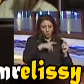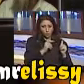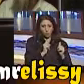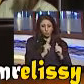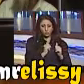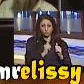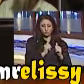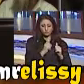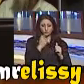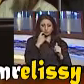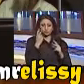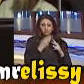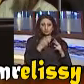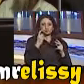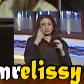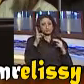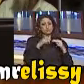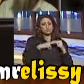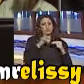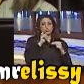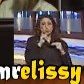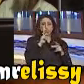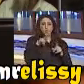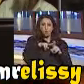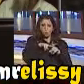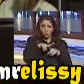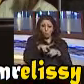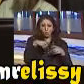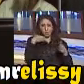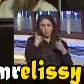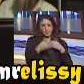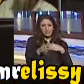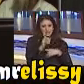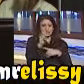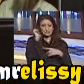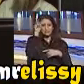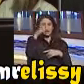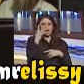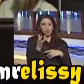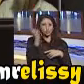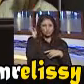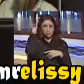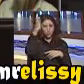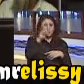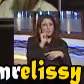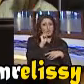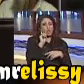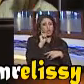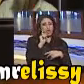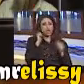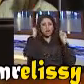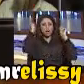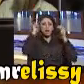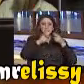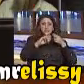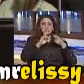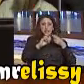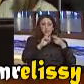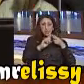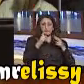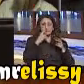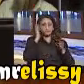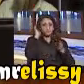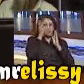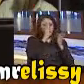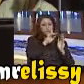الكافحة للشعب المصري ترفض العنف وترفض تحويل مسار الثورة من المسار السلمي إلى مسار